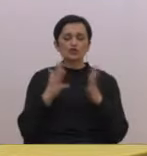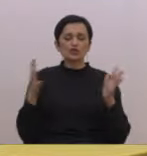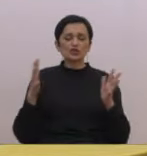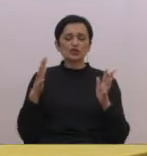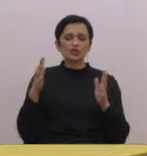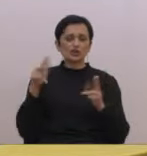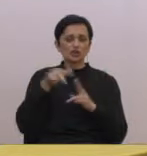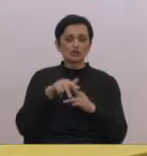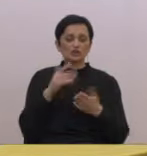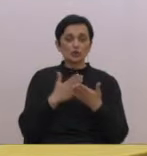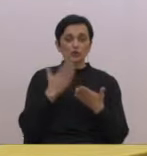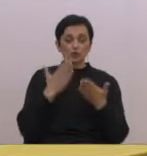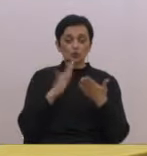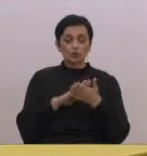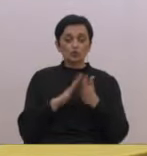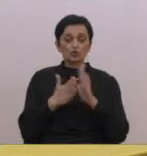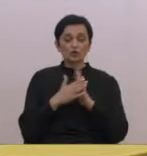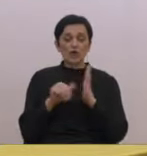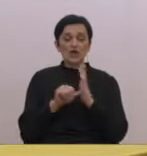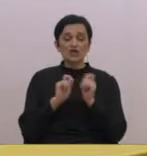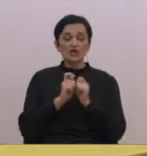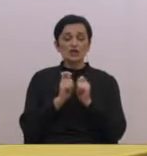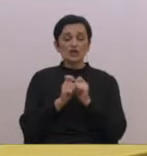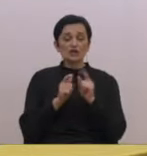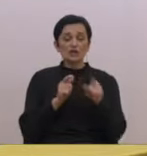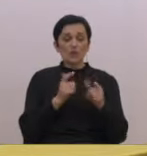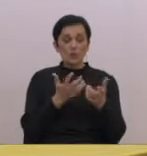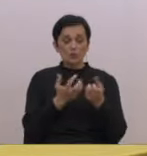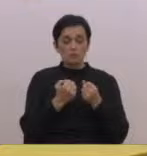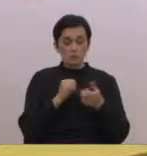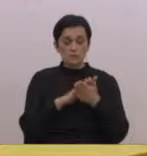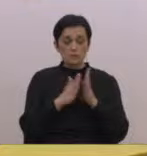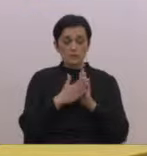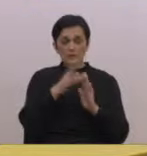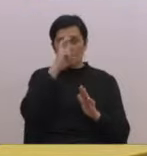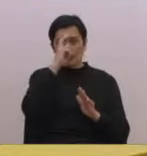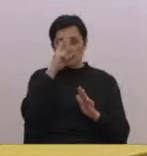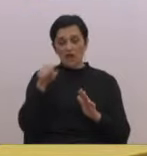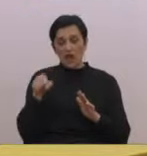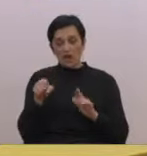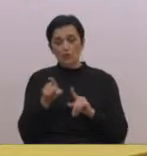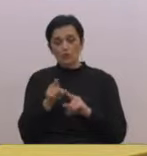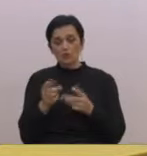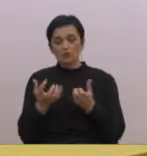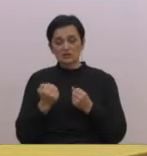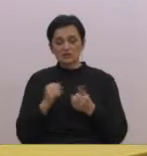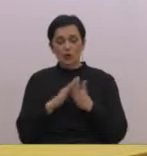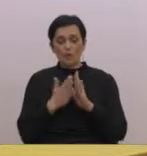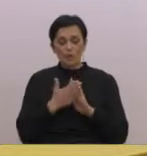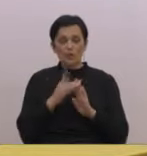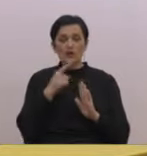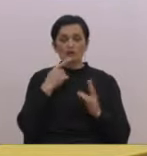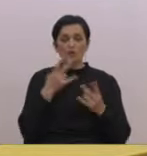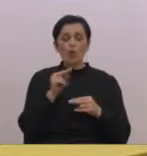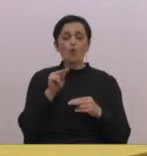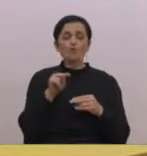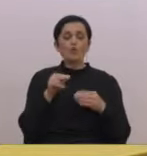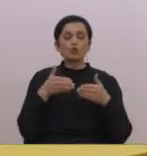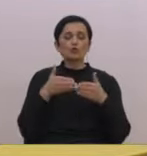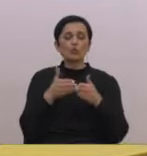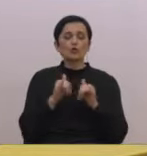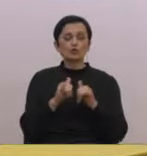თუ შევჯერდებით ინვესტორისთვის მისაღებ პირობებზე და ასევე სახელმწიფოსთვის მისაღებ პირობებზე, რა თქმა უნდა, ფოთის პორტის